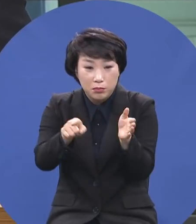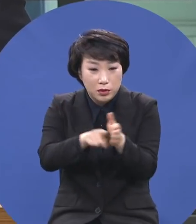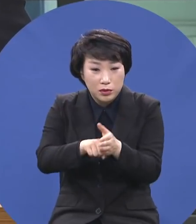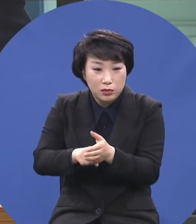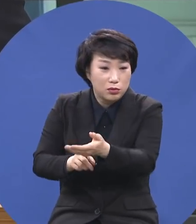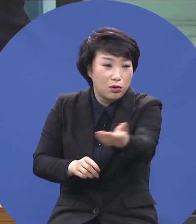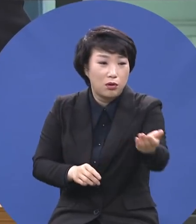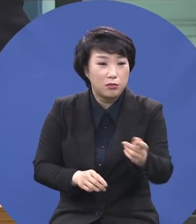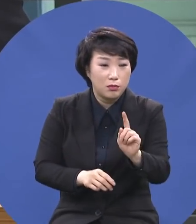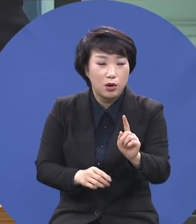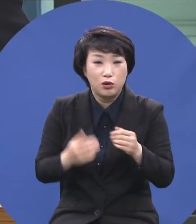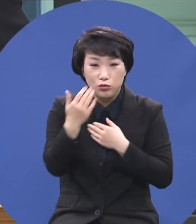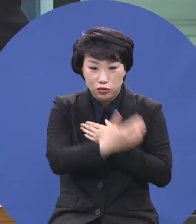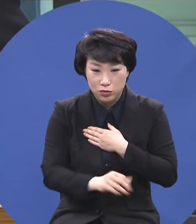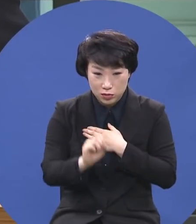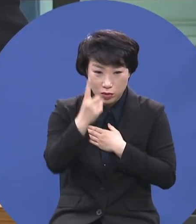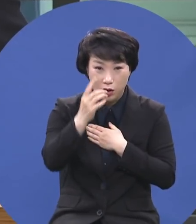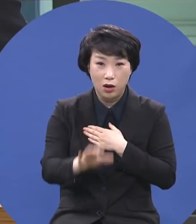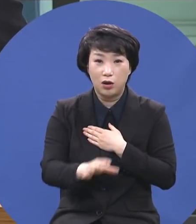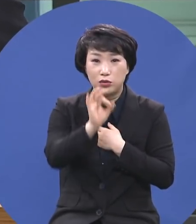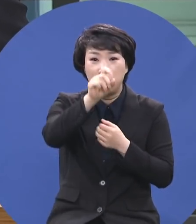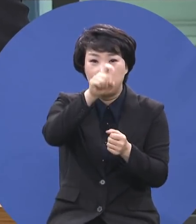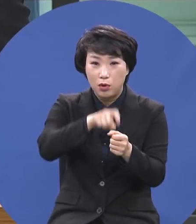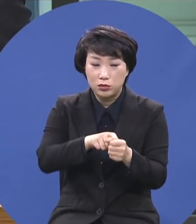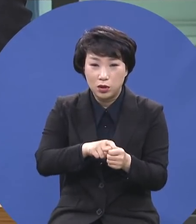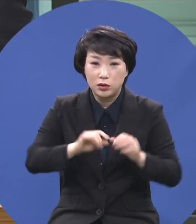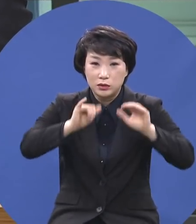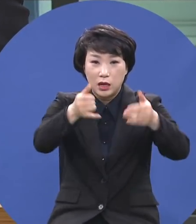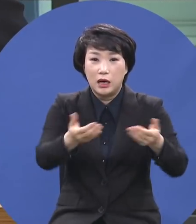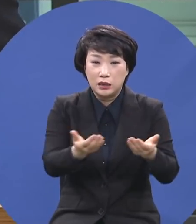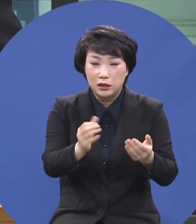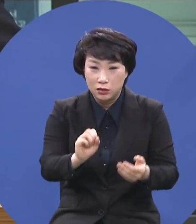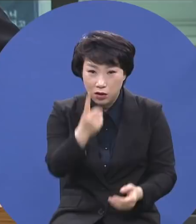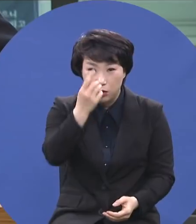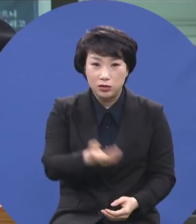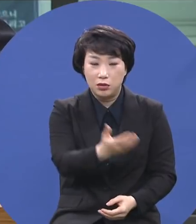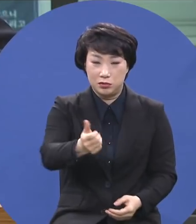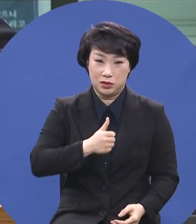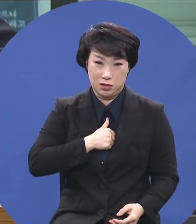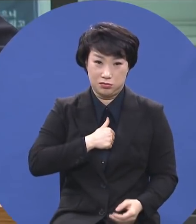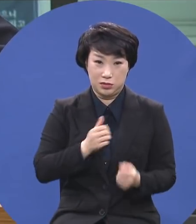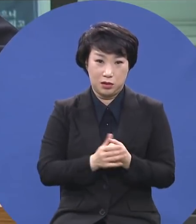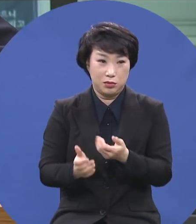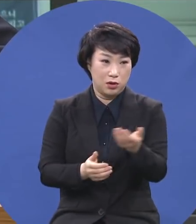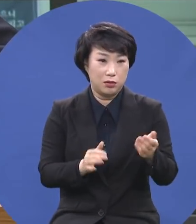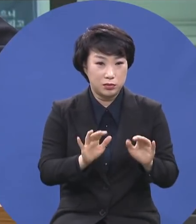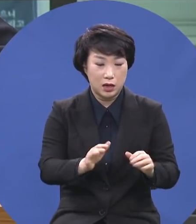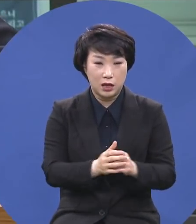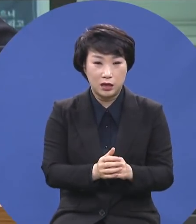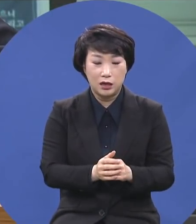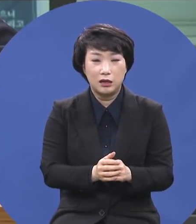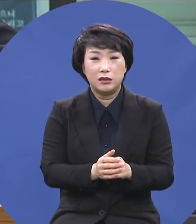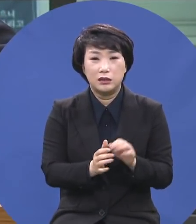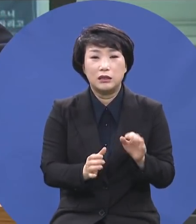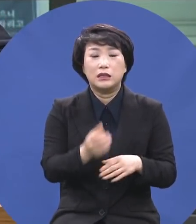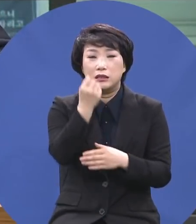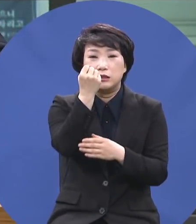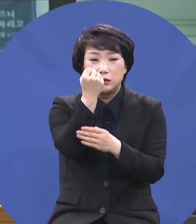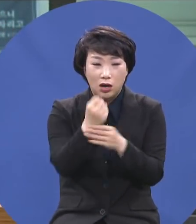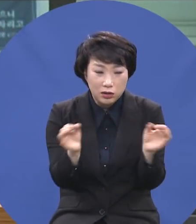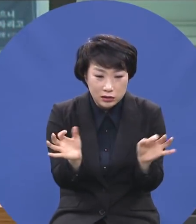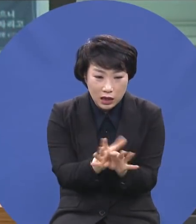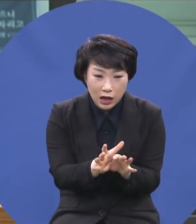사람은 육신 때문에, 돈 때문에, 세상 의 때문에, 자존심 때문에, 썩어